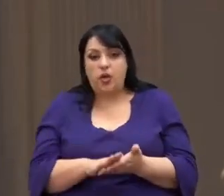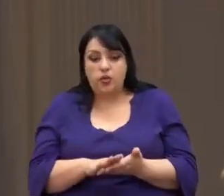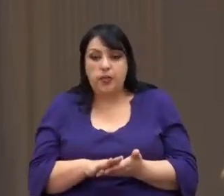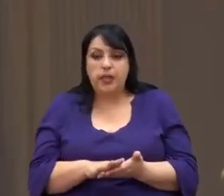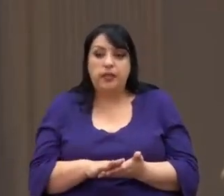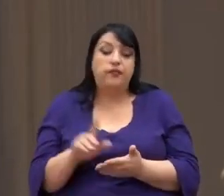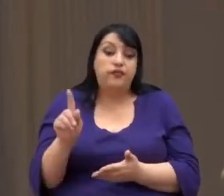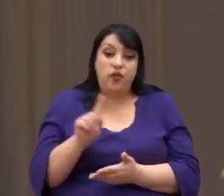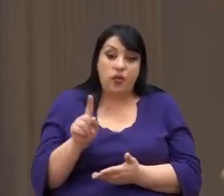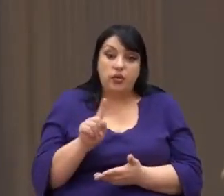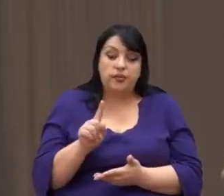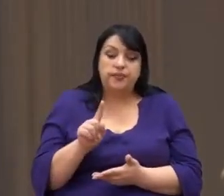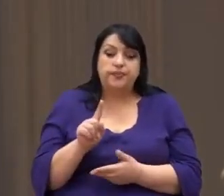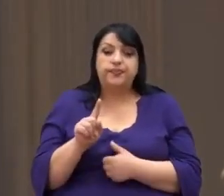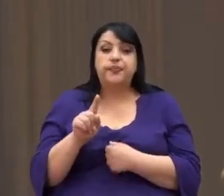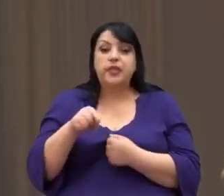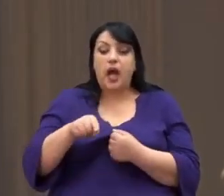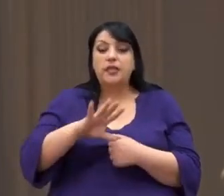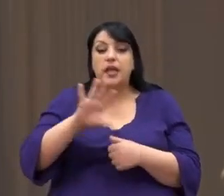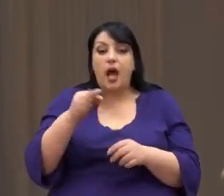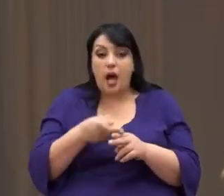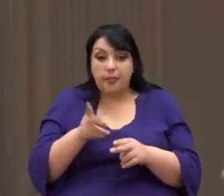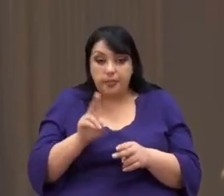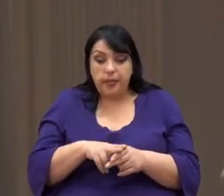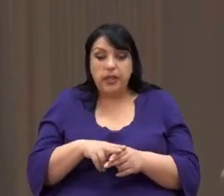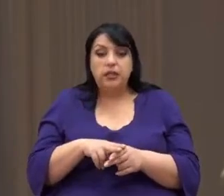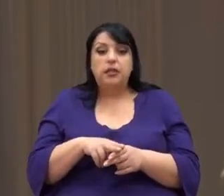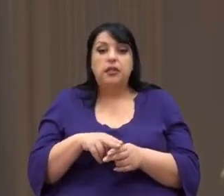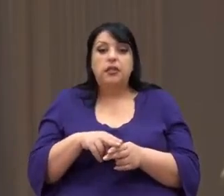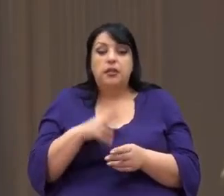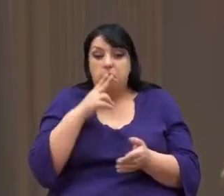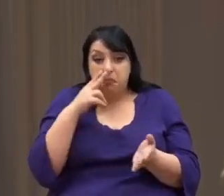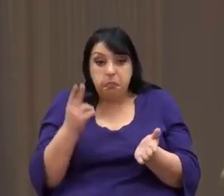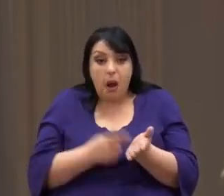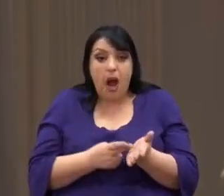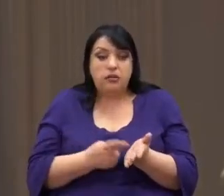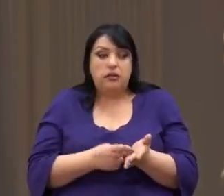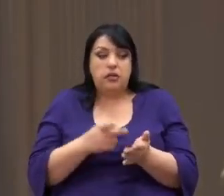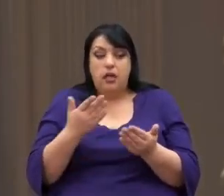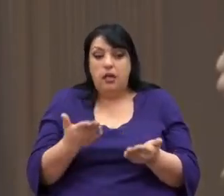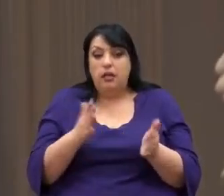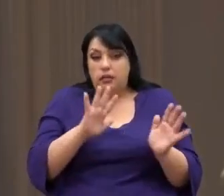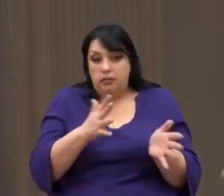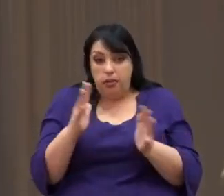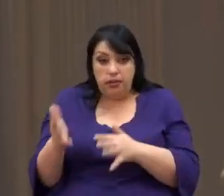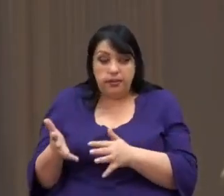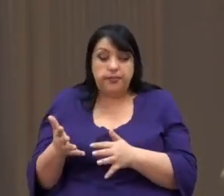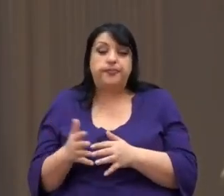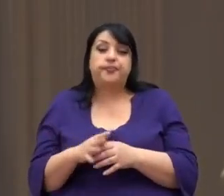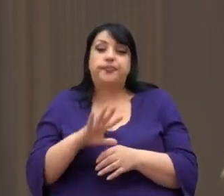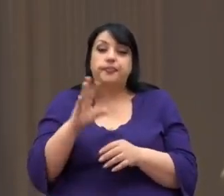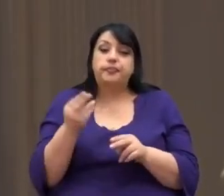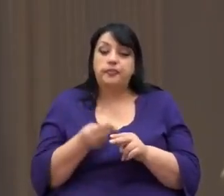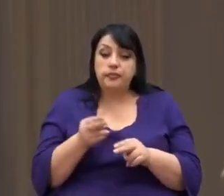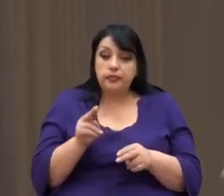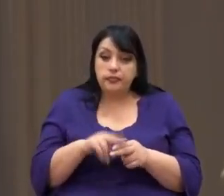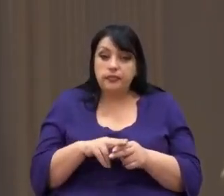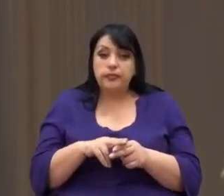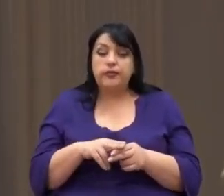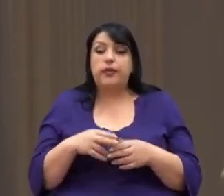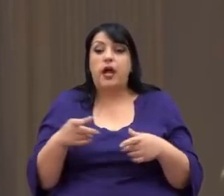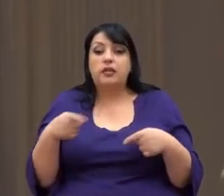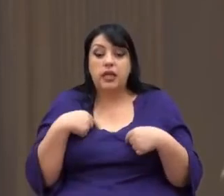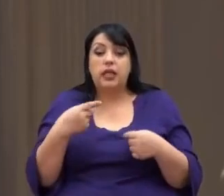որ այս իրողությունը, այս փաստը հանգել է այսօր այստեղ, հանգել ենք այս